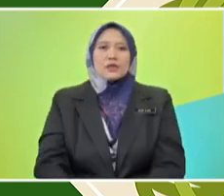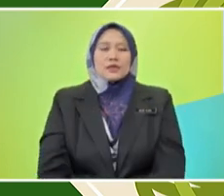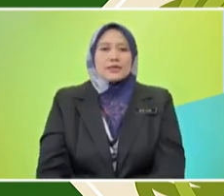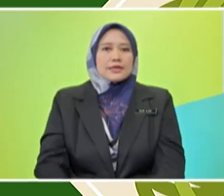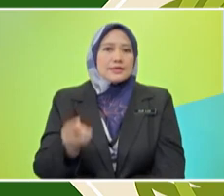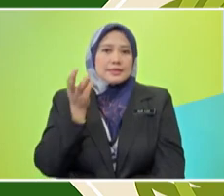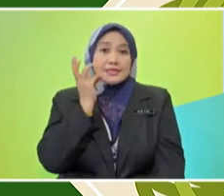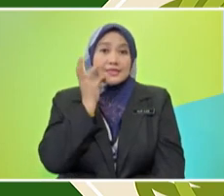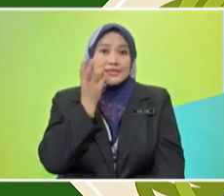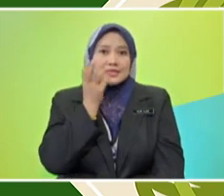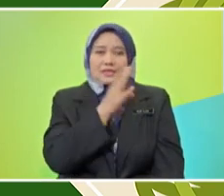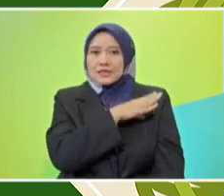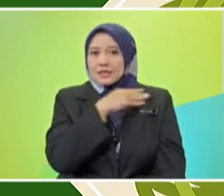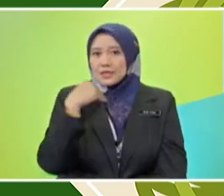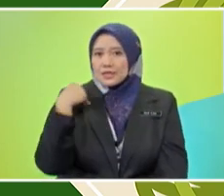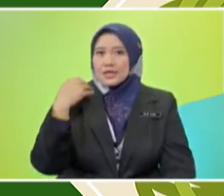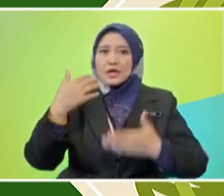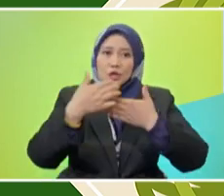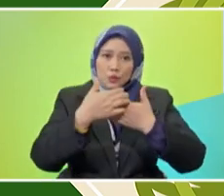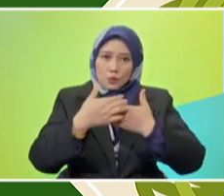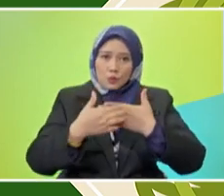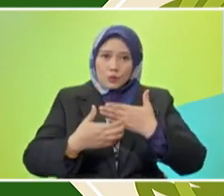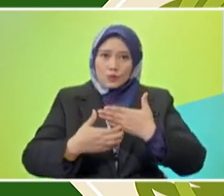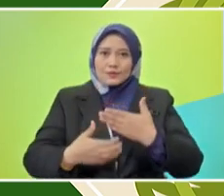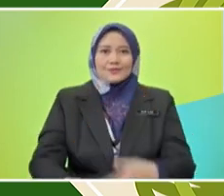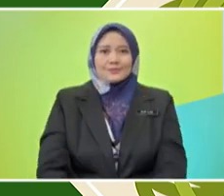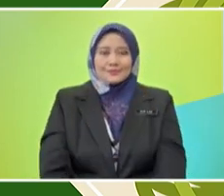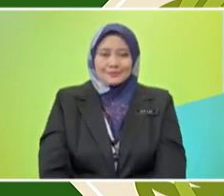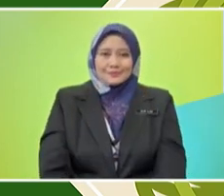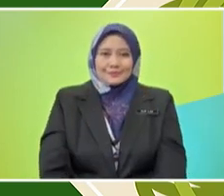Roti. Okey. Baiklah Amni, cukuplah tiga tu. Amni dah makan nasi ke?